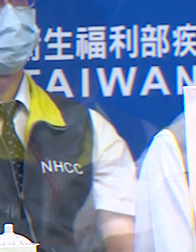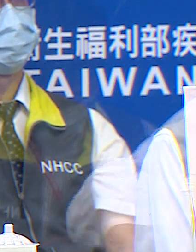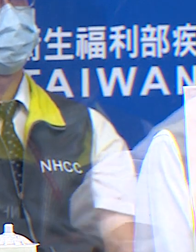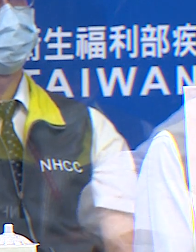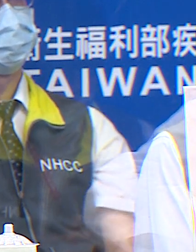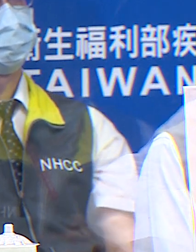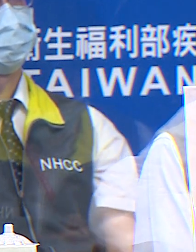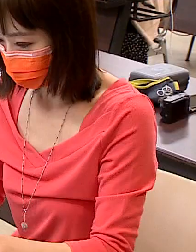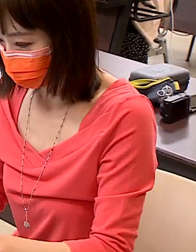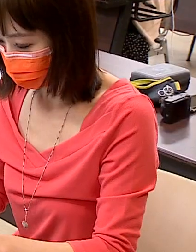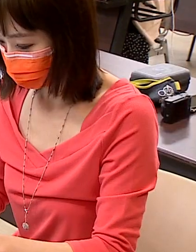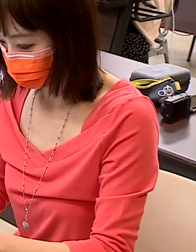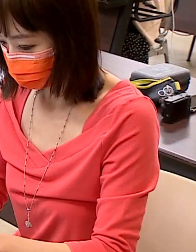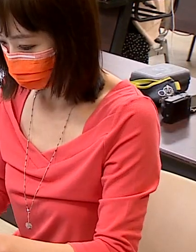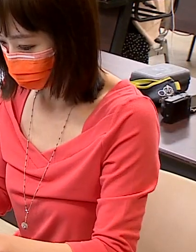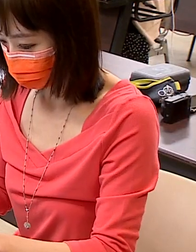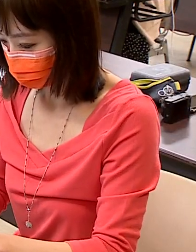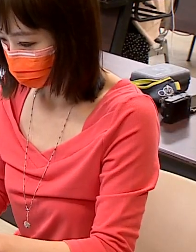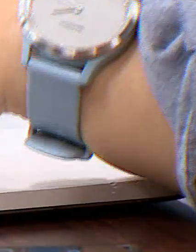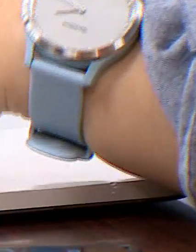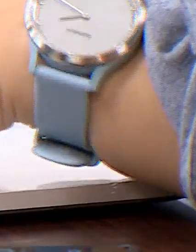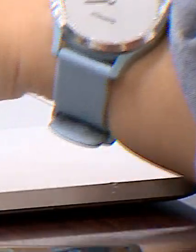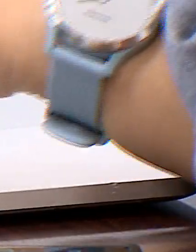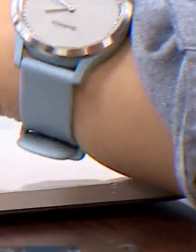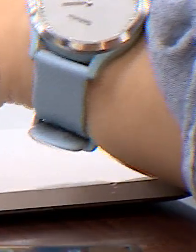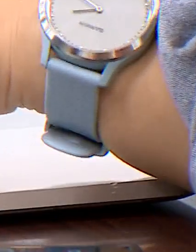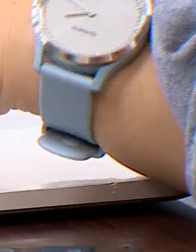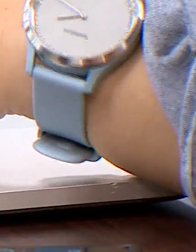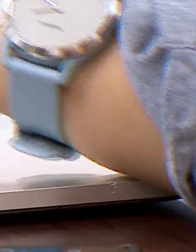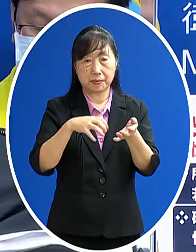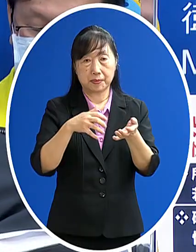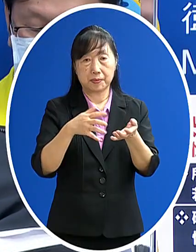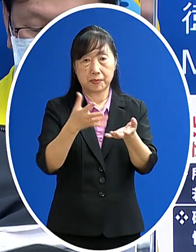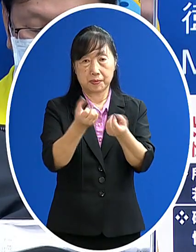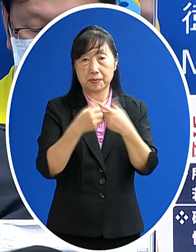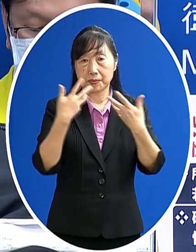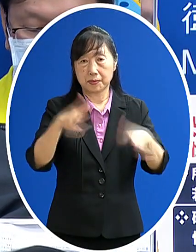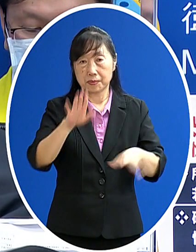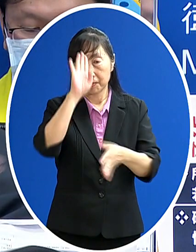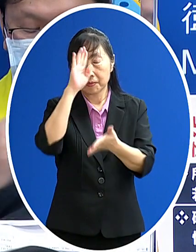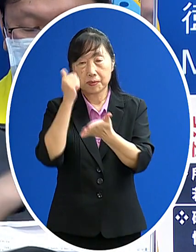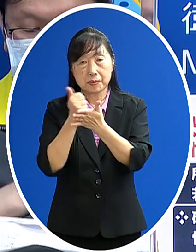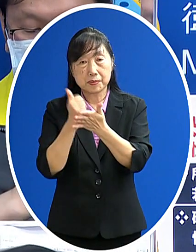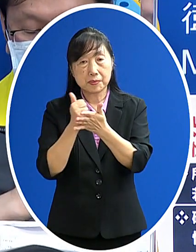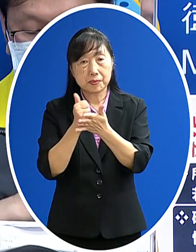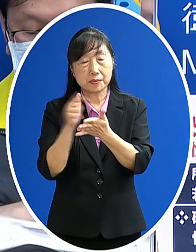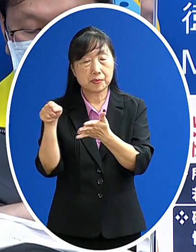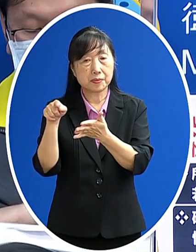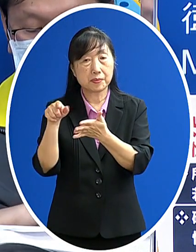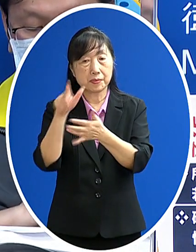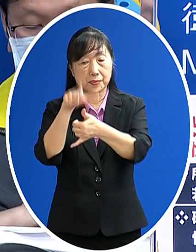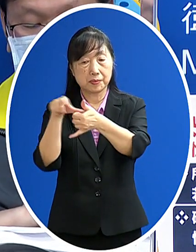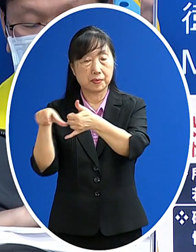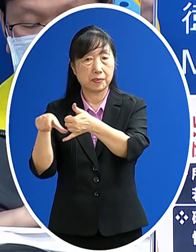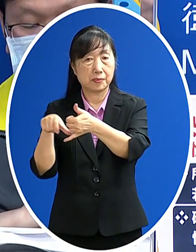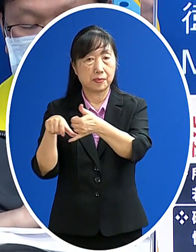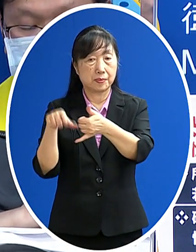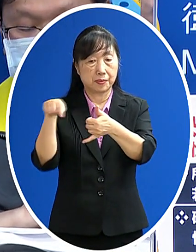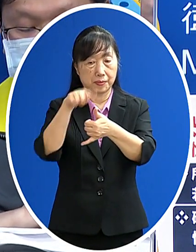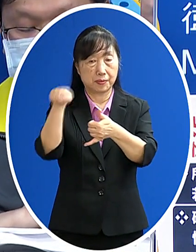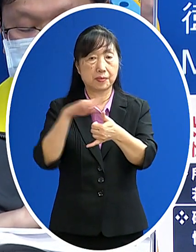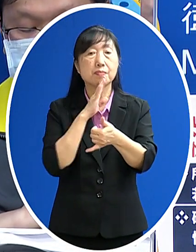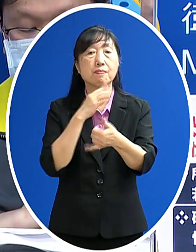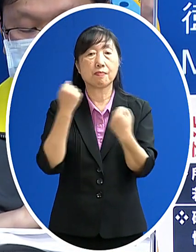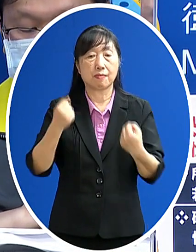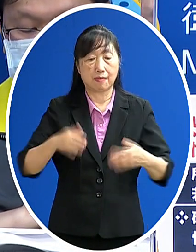透露，台大医院目前收治超过百名确诊病人，医护工作负担大。 确诊个案基本上都是在